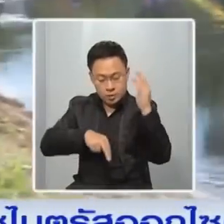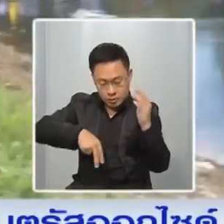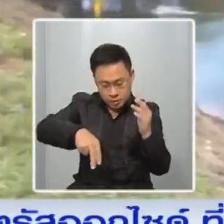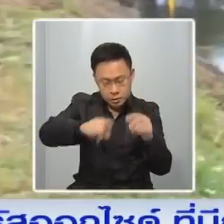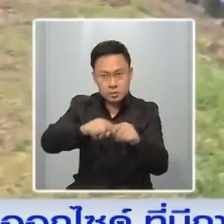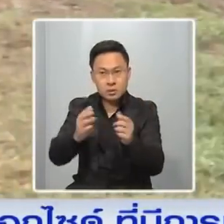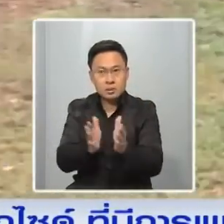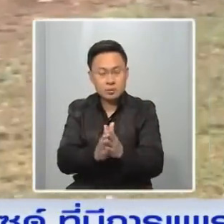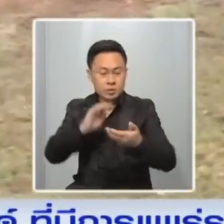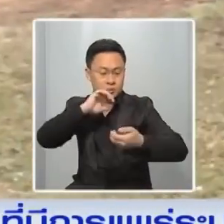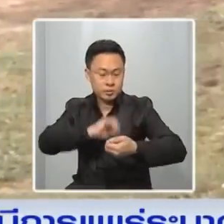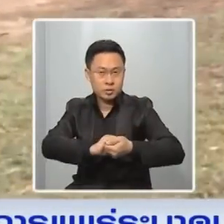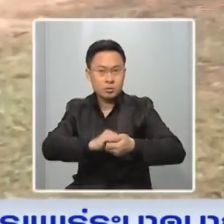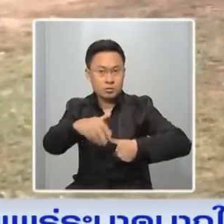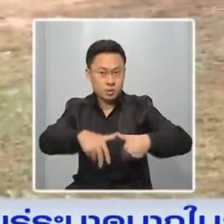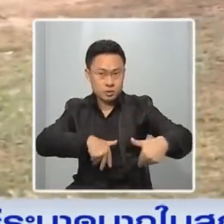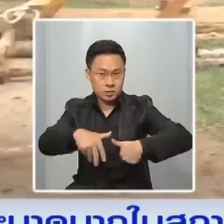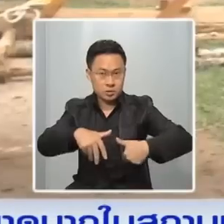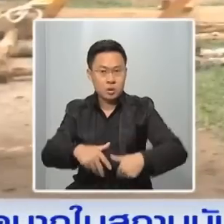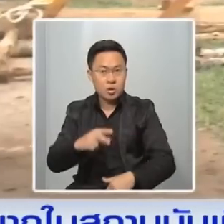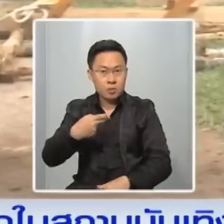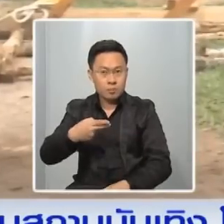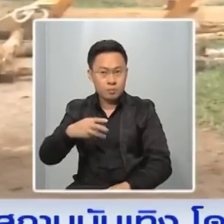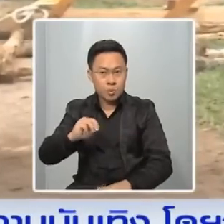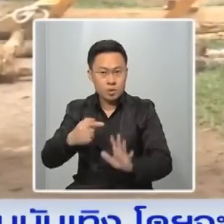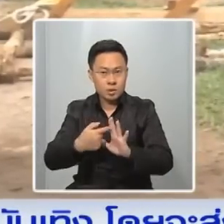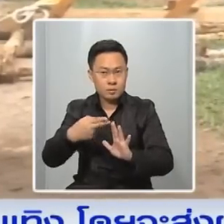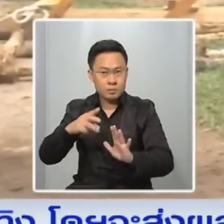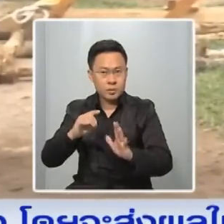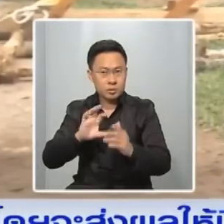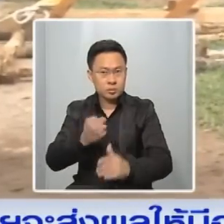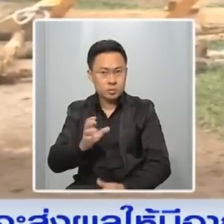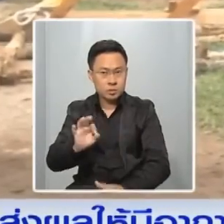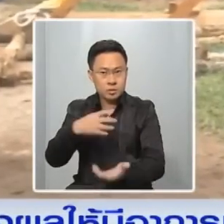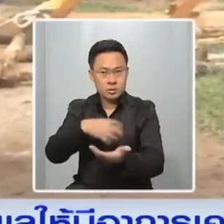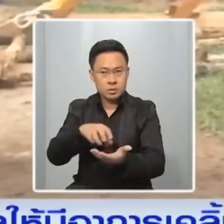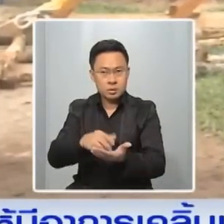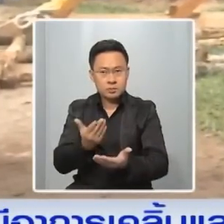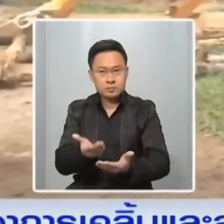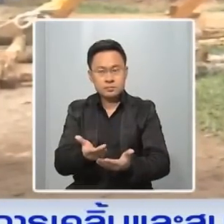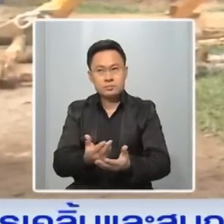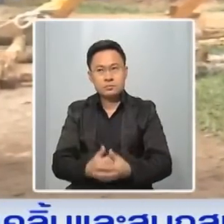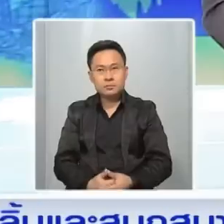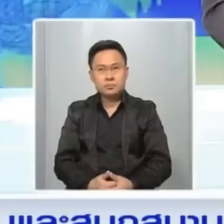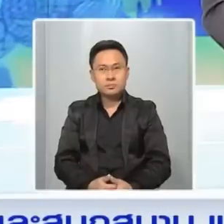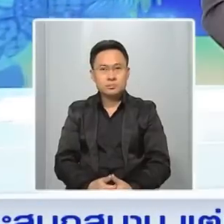ของชาวบ้านเจาะบากงมูฮัมหมัดรุสดีเชคคารูนสำนักข่าวไทยอสมทรายงาน